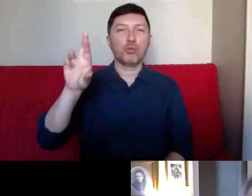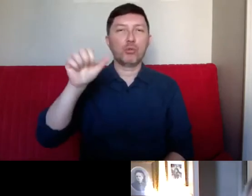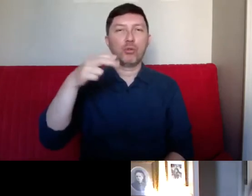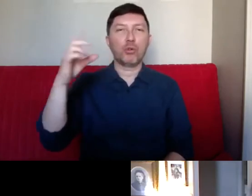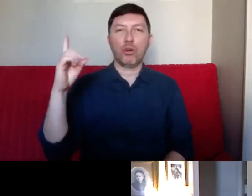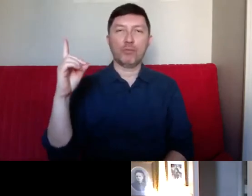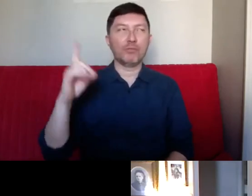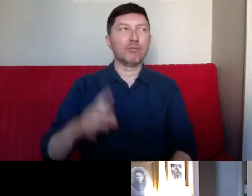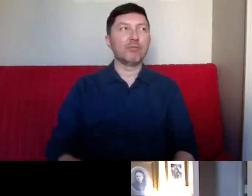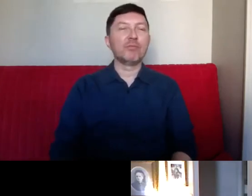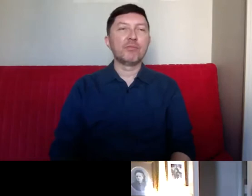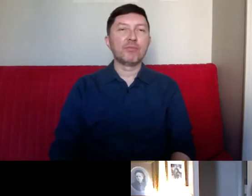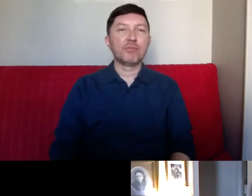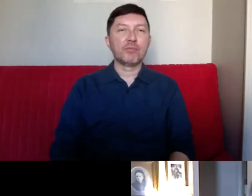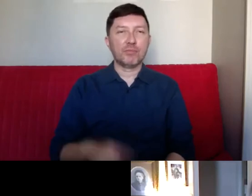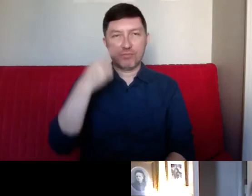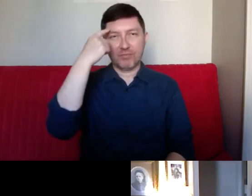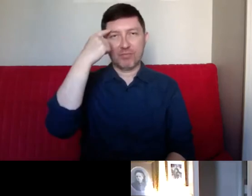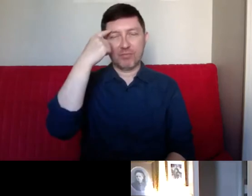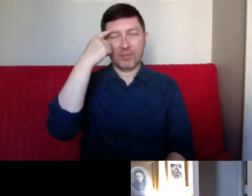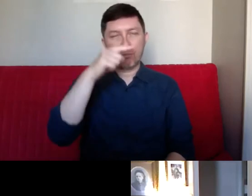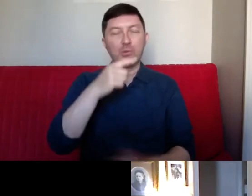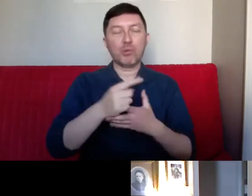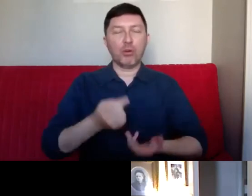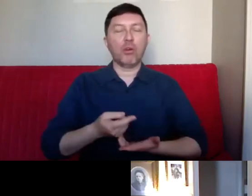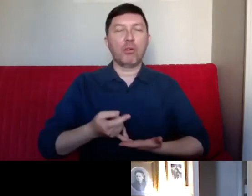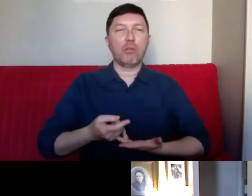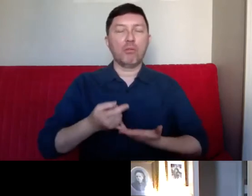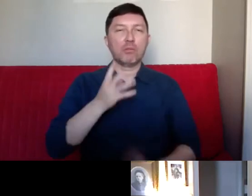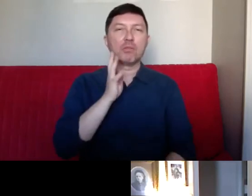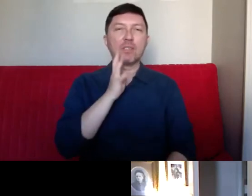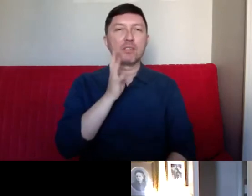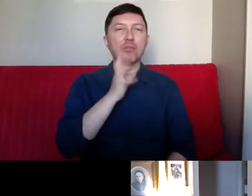important words. Okay, so now